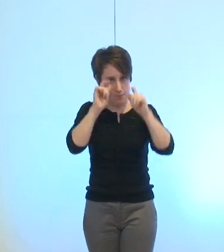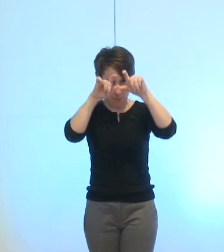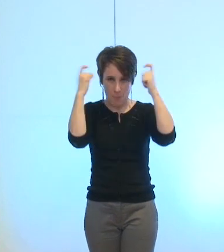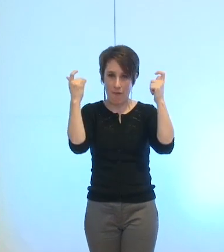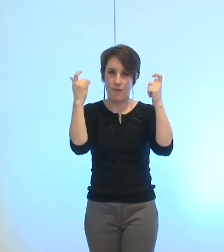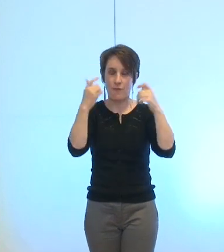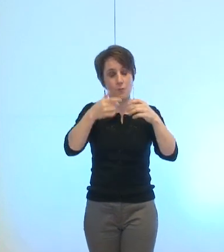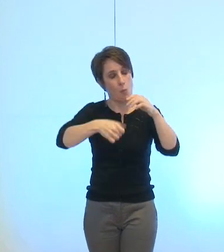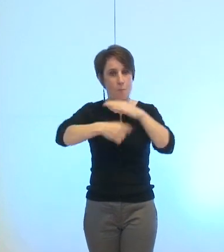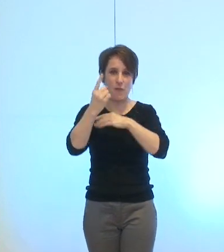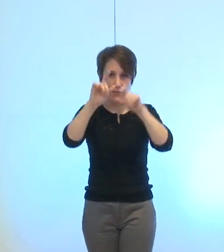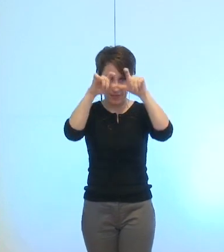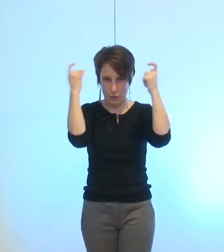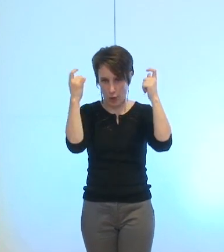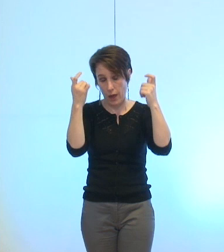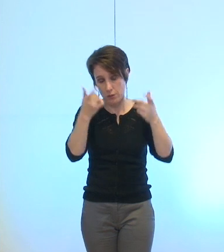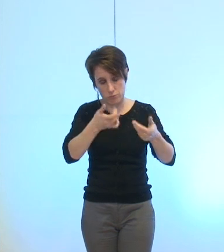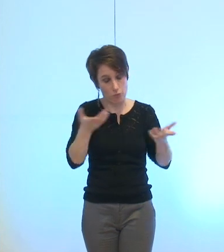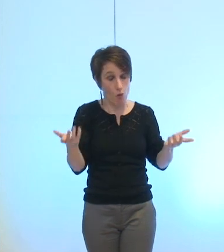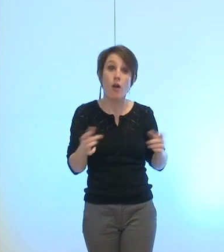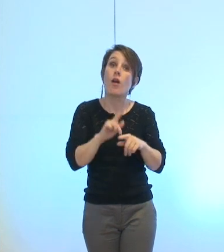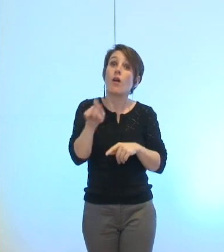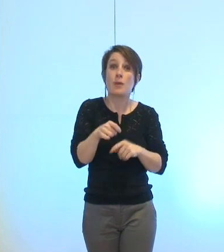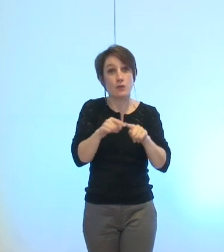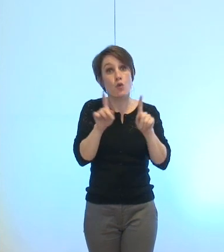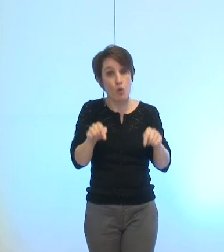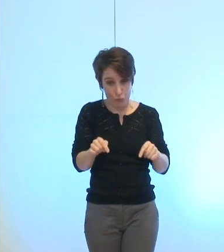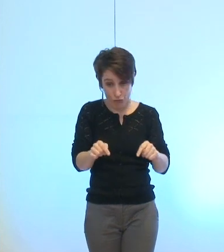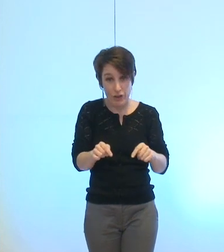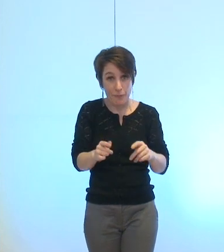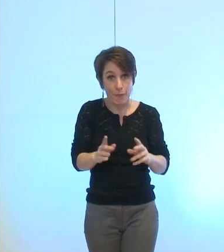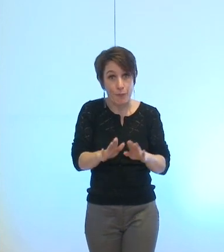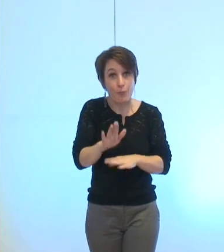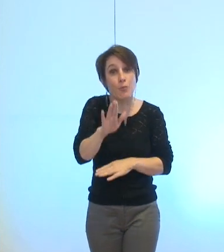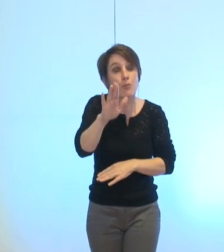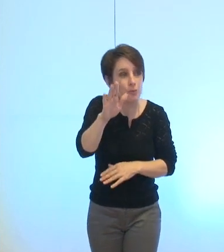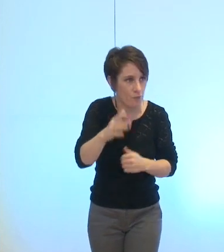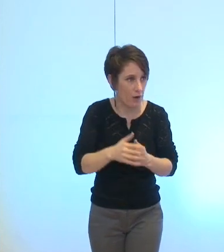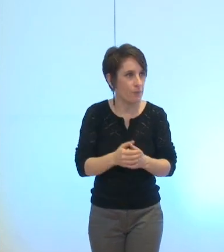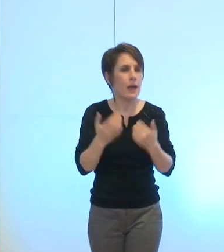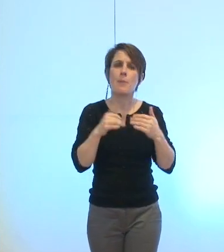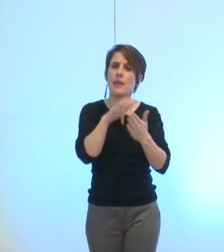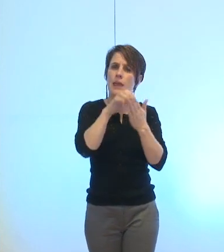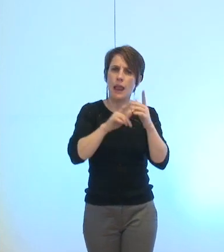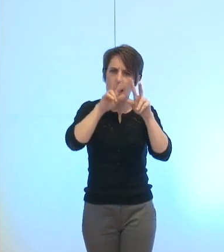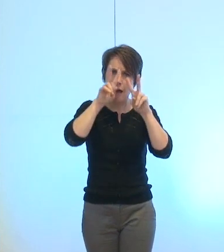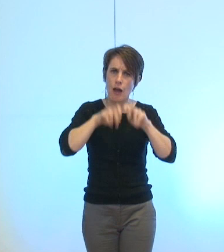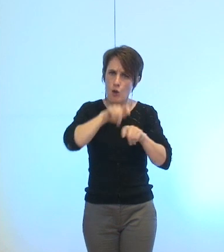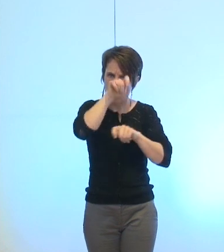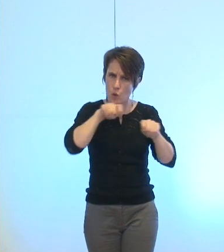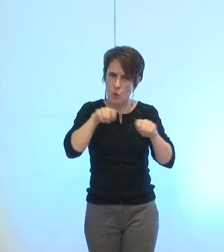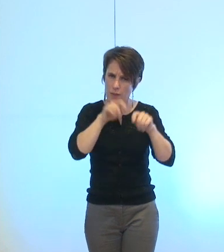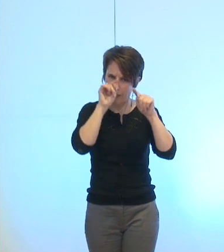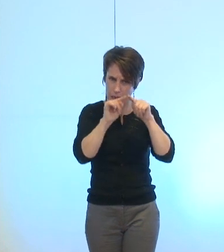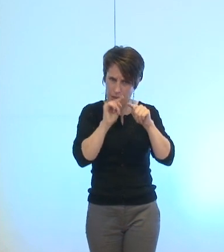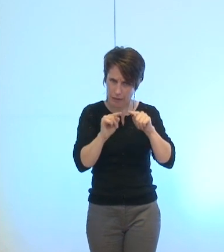évidemment impacté le budget du personnel mais puisque nous sommes dans un degré de détail important dans cet audit je voudrais si vous le